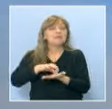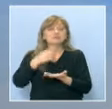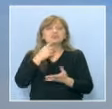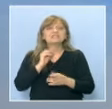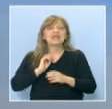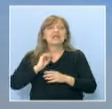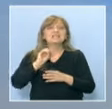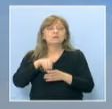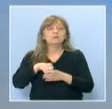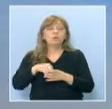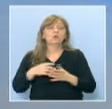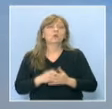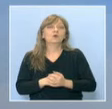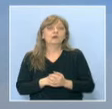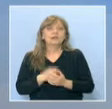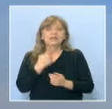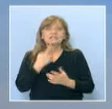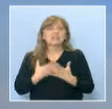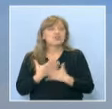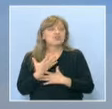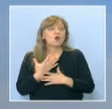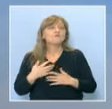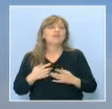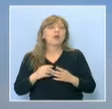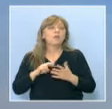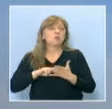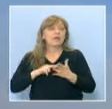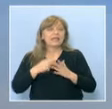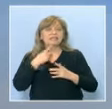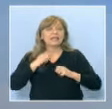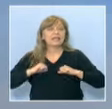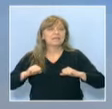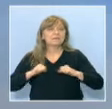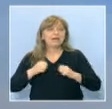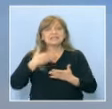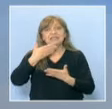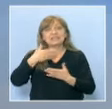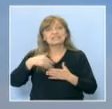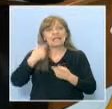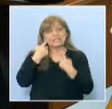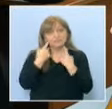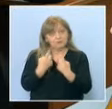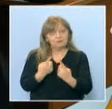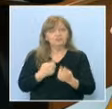събирани отпадъци. Още за новия проект на гимназията разказваме в следващия репортаж.